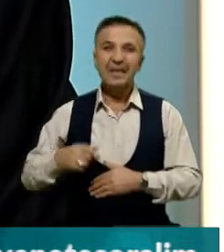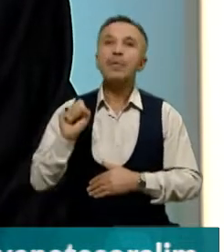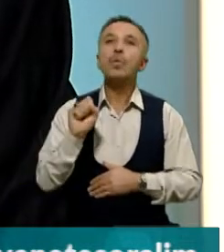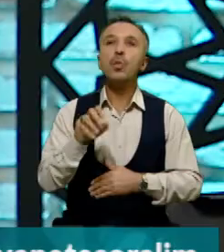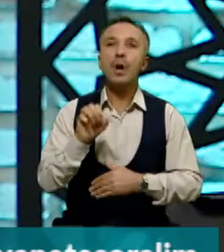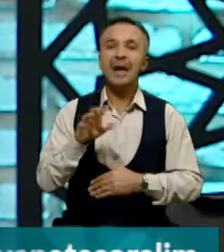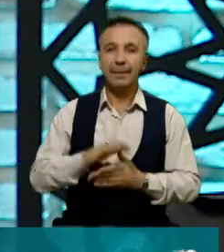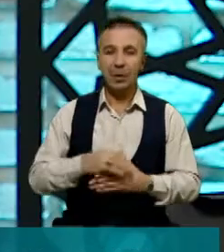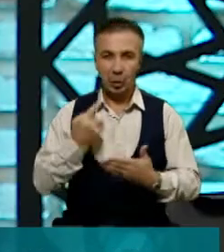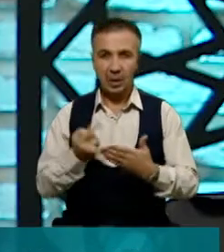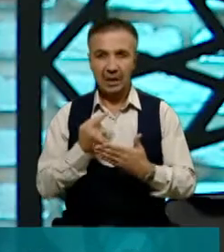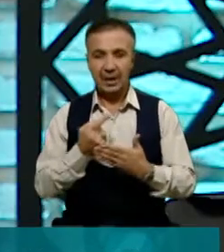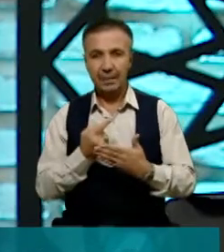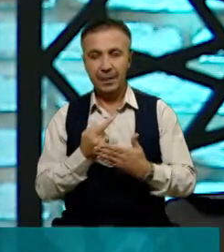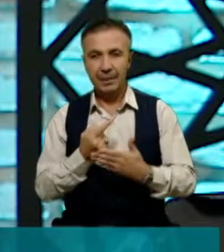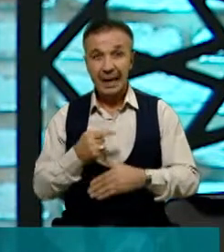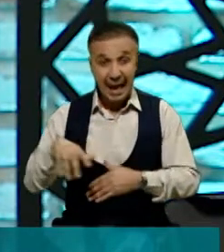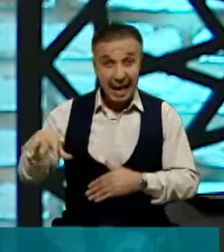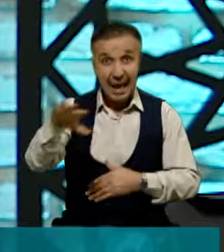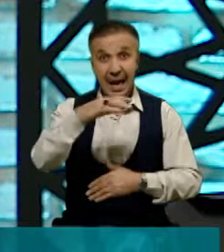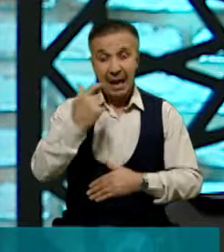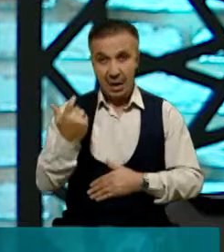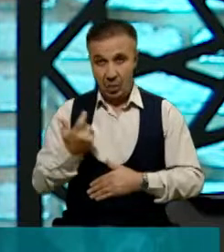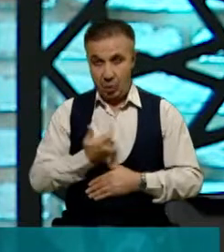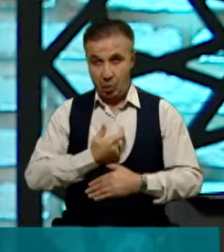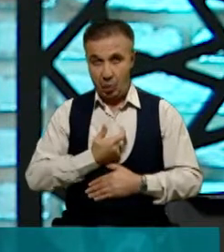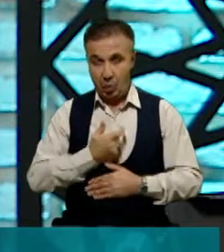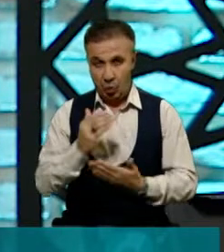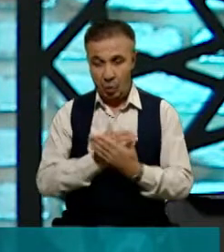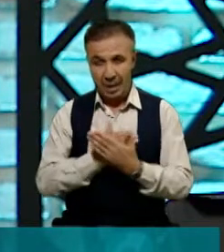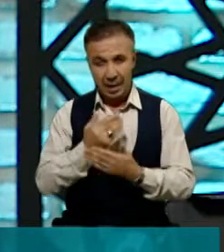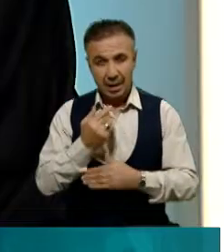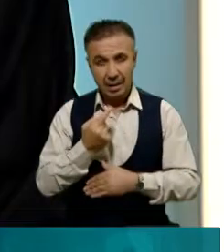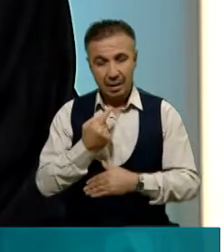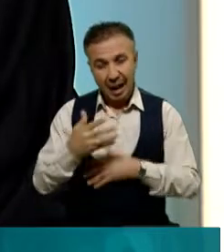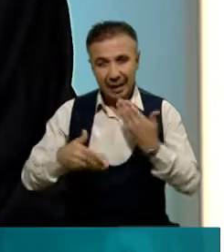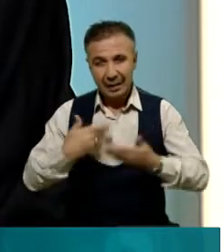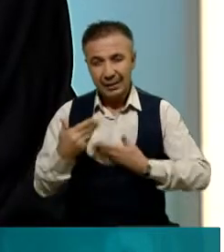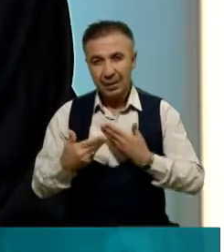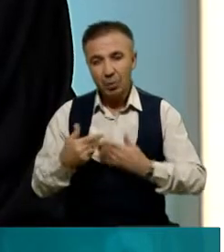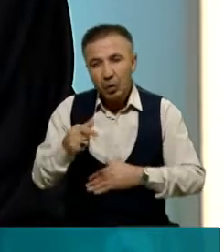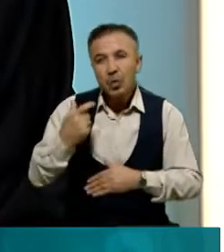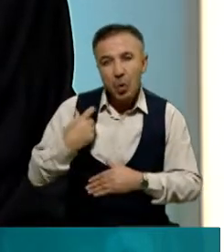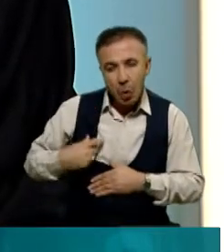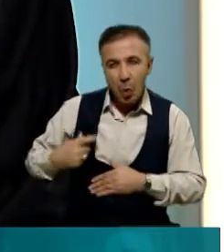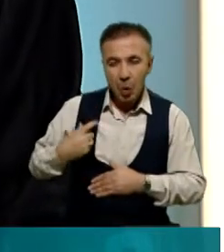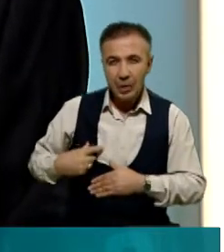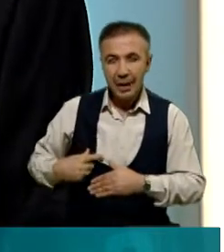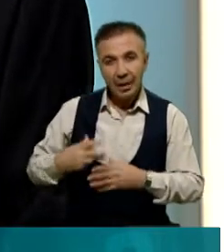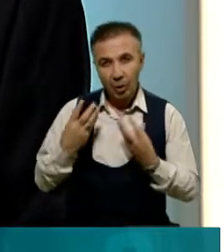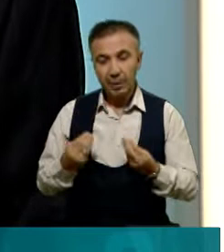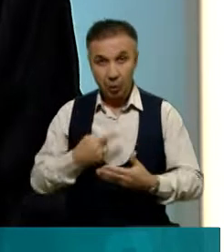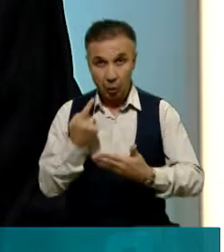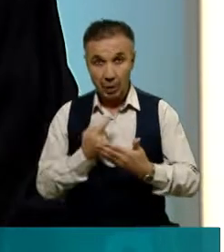Kur'an-ı Kerim genel hükümlerden bahseder. Bu genel hükümlerin özele indirgenmesi çoğu zaman veya Kur'an'da var